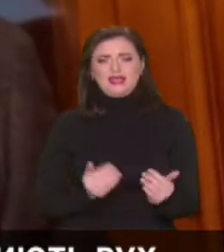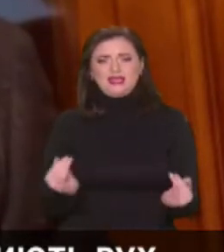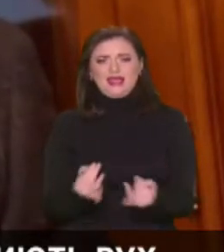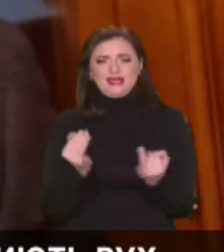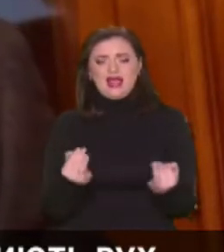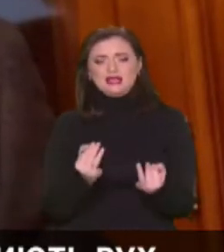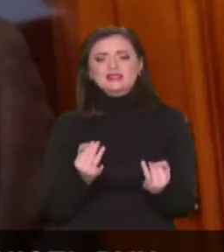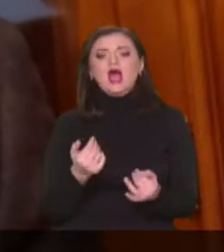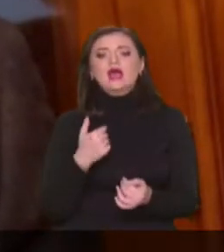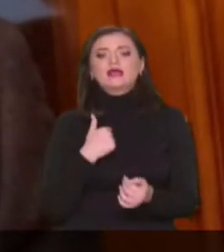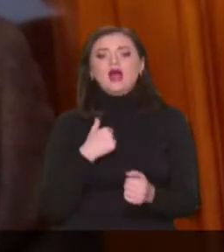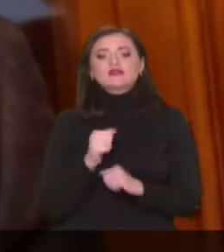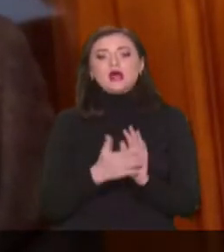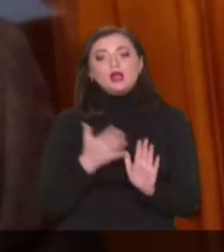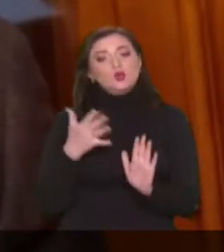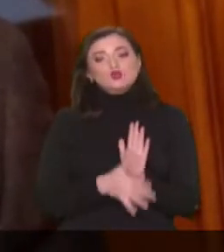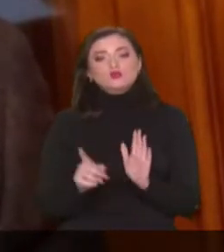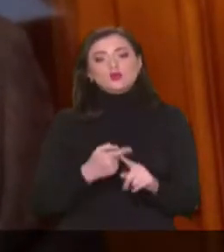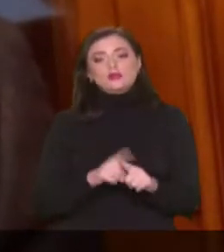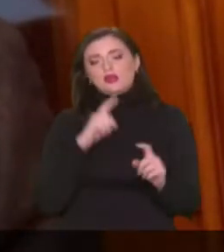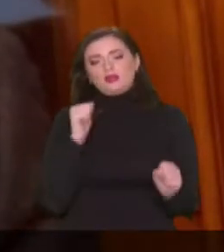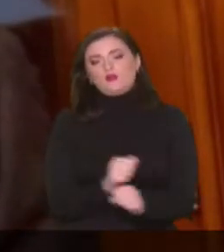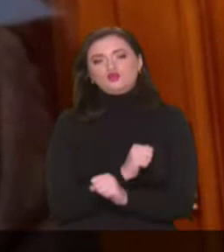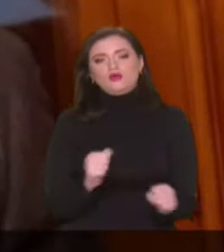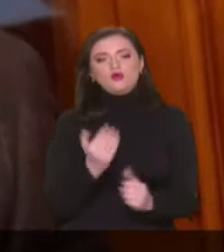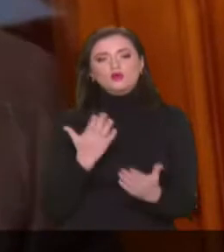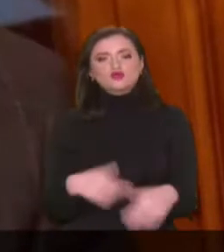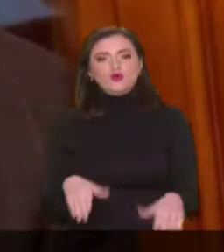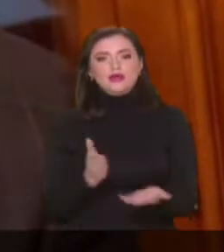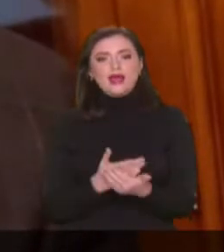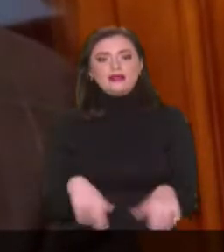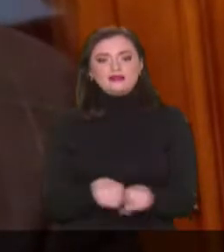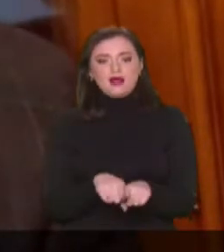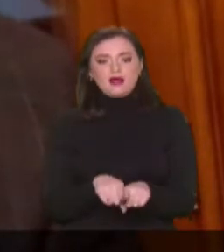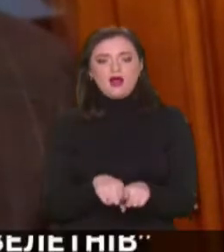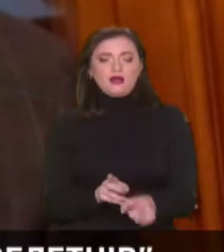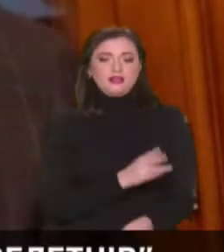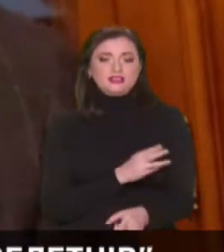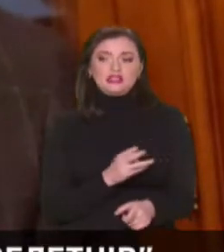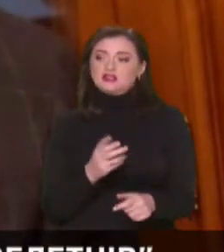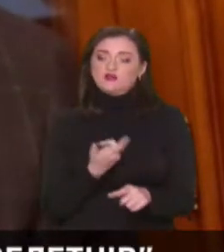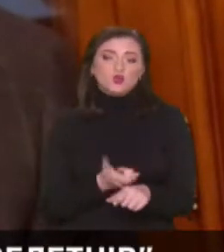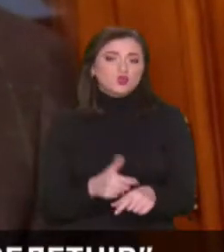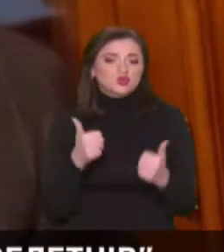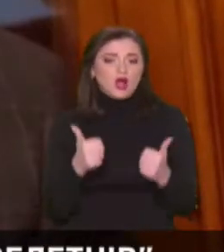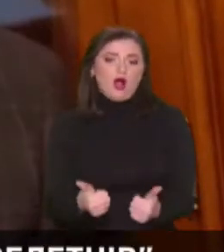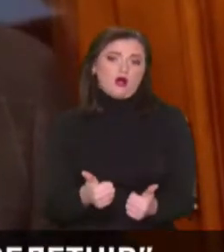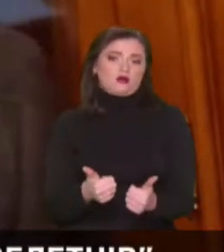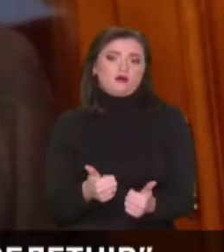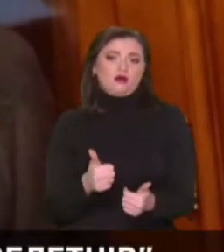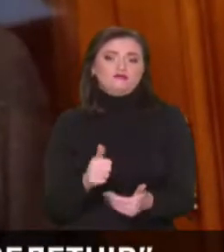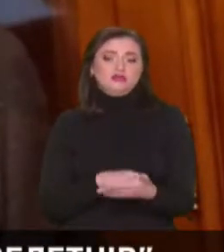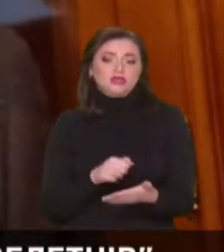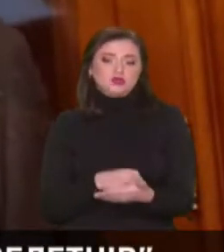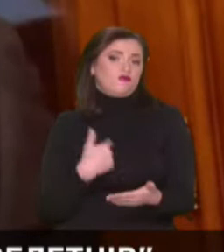я взагалі розумію, що це неможливо. Якщо є така ініціатива, вона дуже гарна, вона змістовна, я усіляко буду